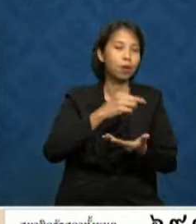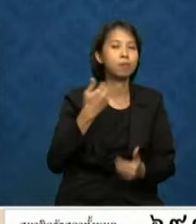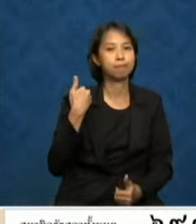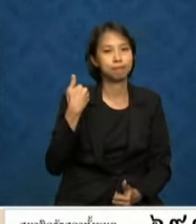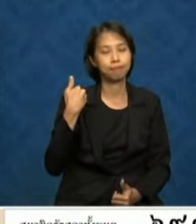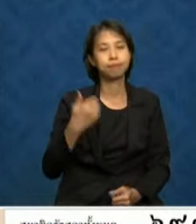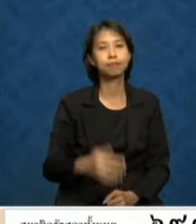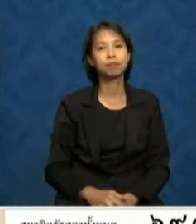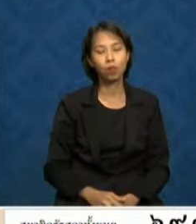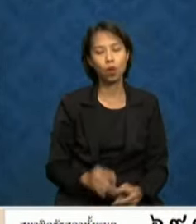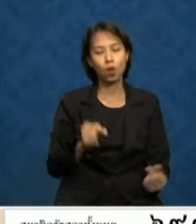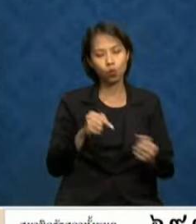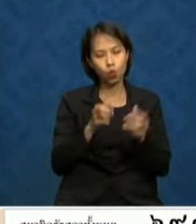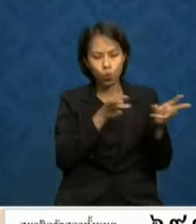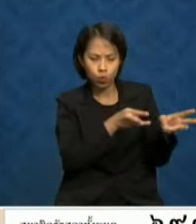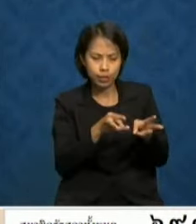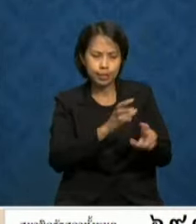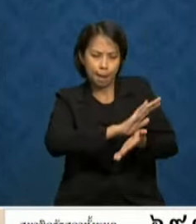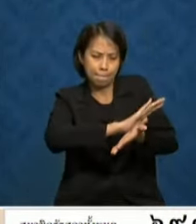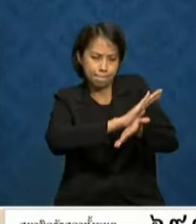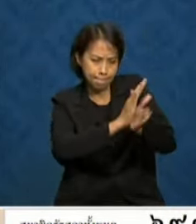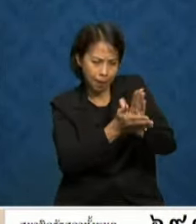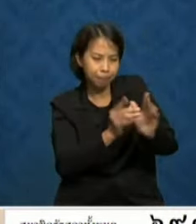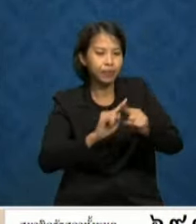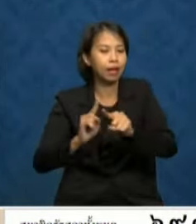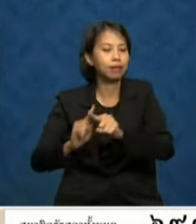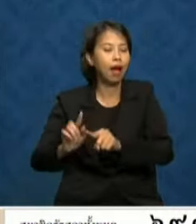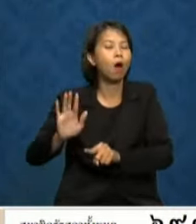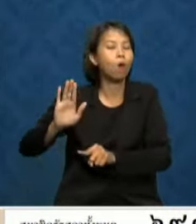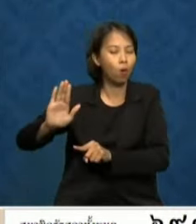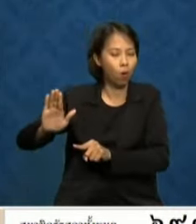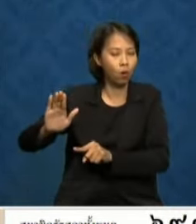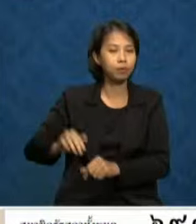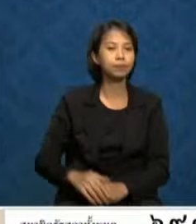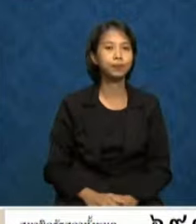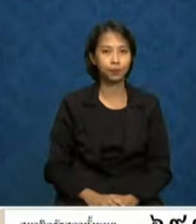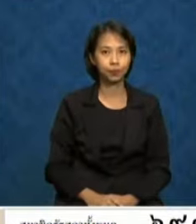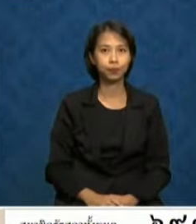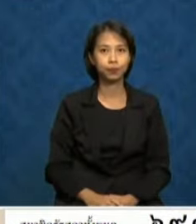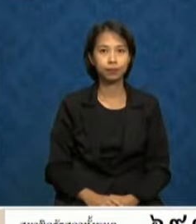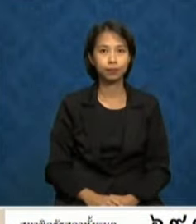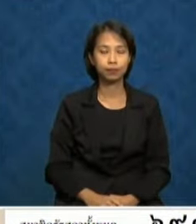การปรับตัวเข้ากับมาตรการของทางสหภาพยุโรปนะครับ